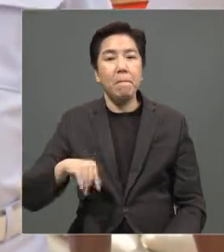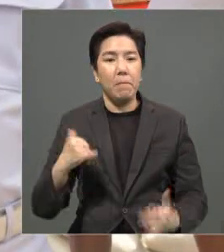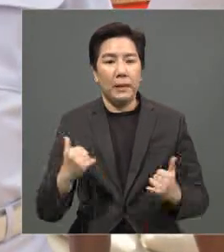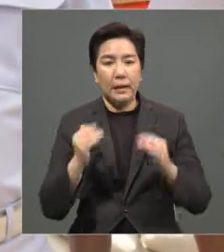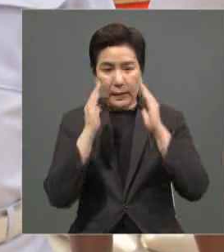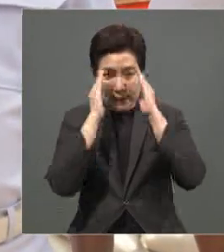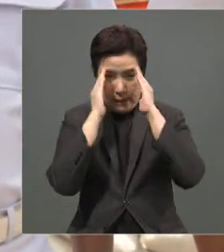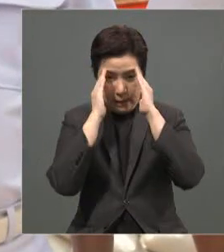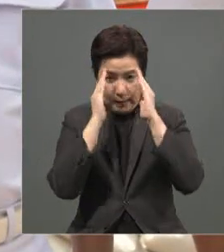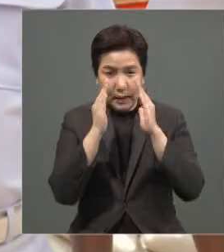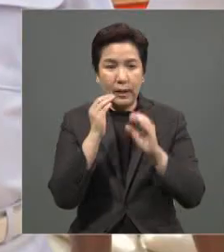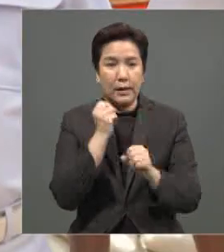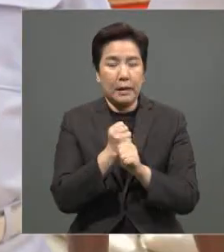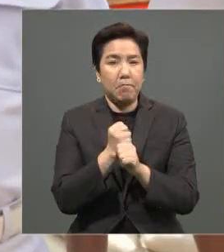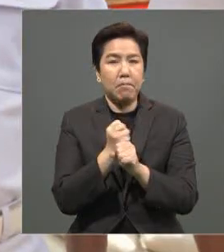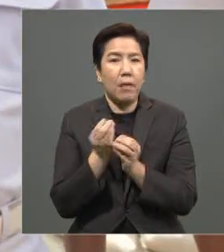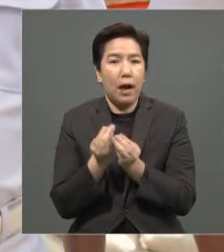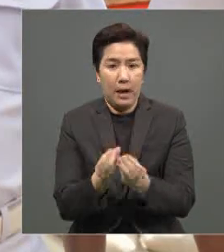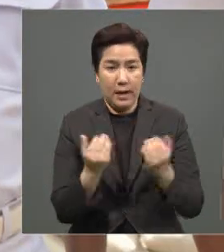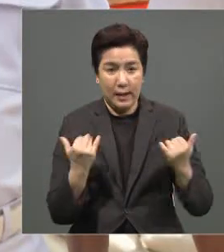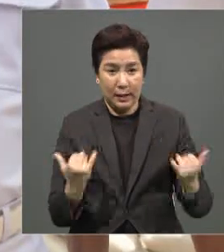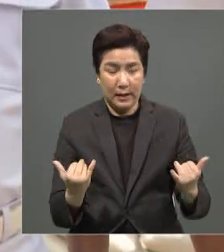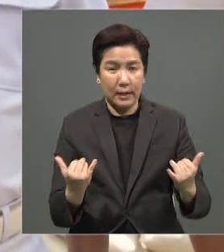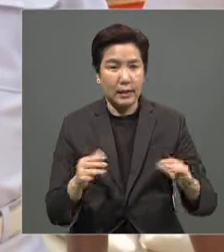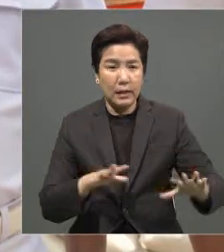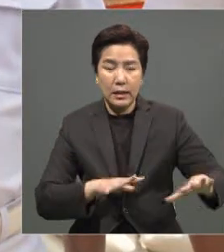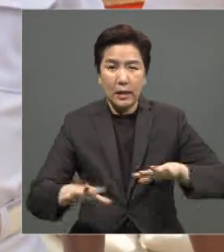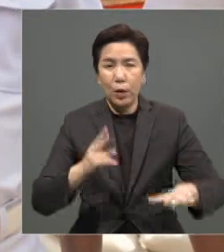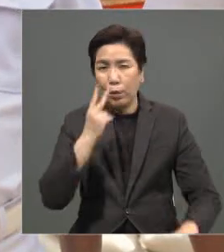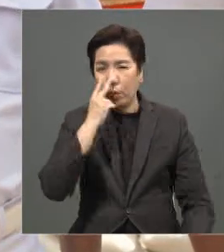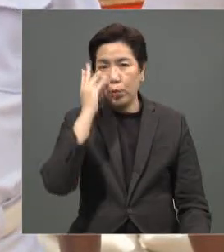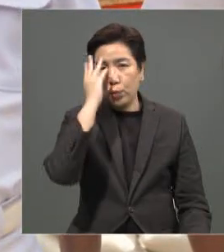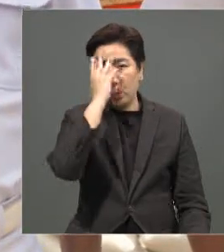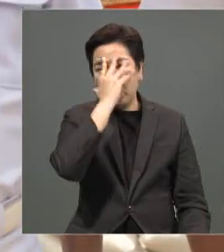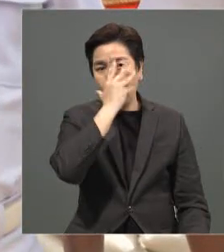ตั้งใจที่จะทำให้งานครั้งนี้มีความสง่างาม